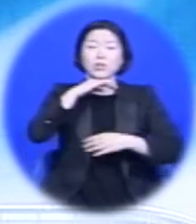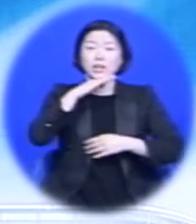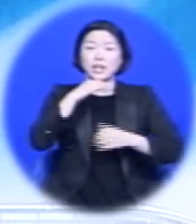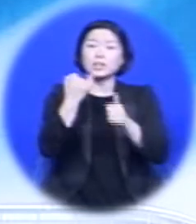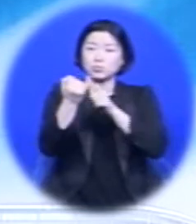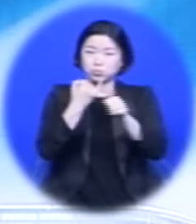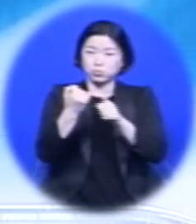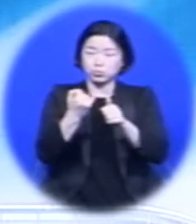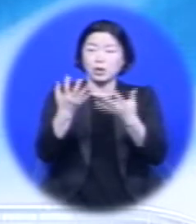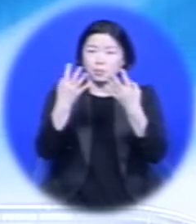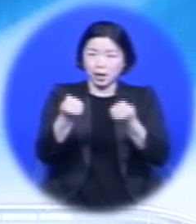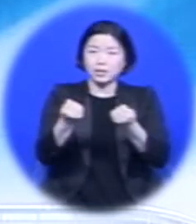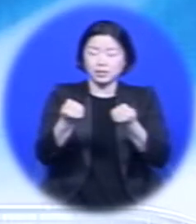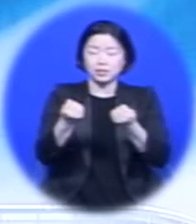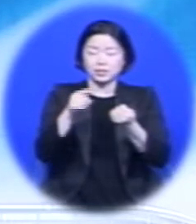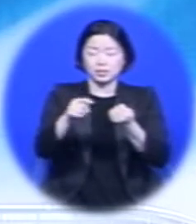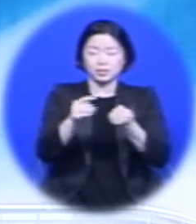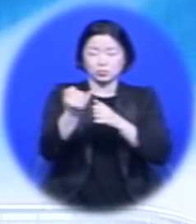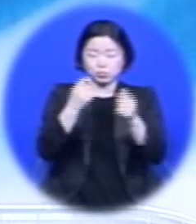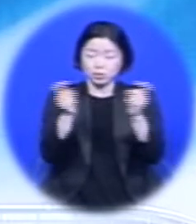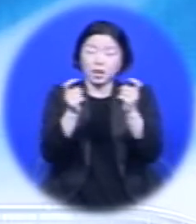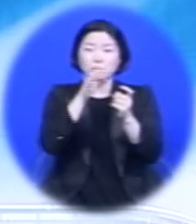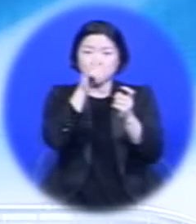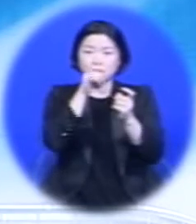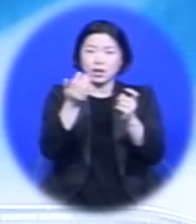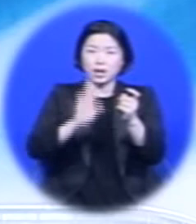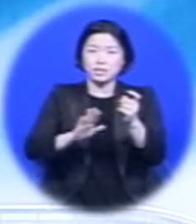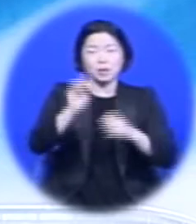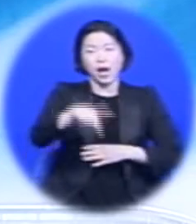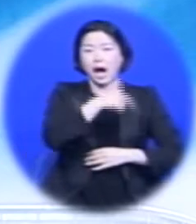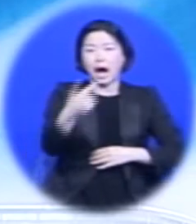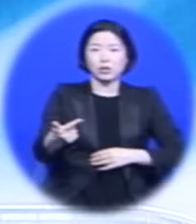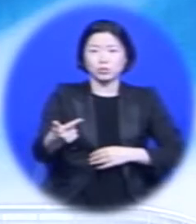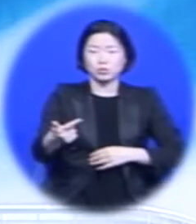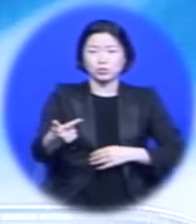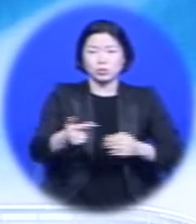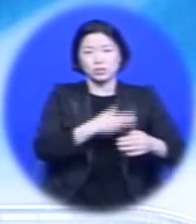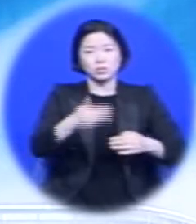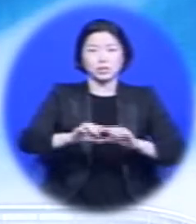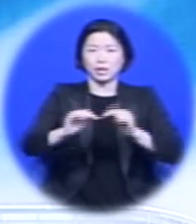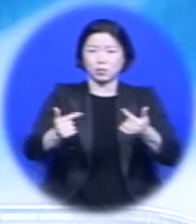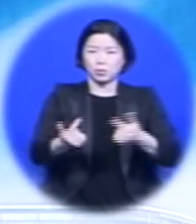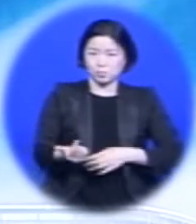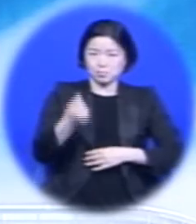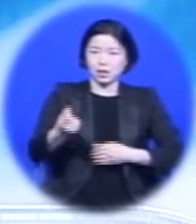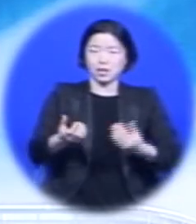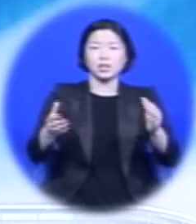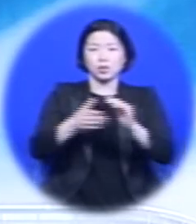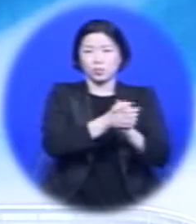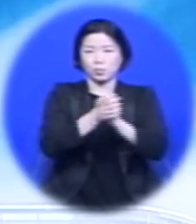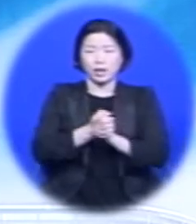이야기를 하셨어요. 부부 싸움을. 그런데 부부 싸움을 하지만 하루를 넘기지 않고 금방 화해를 하신다는